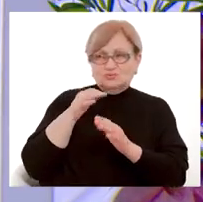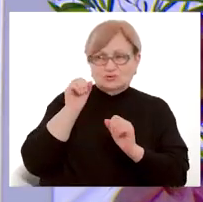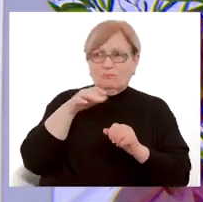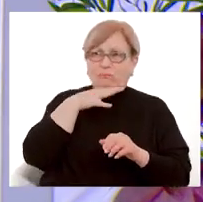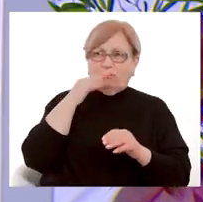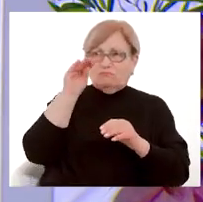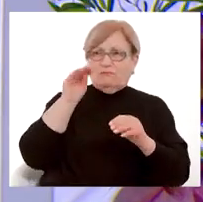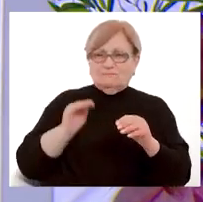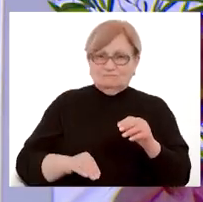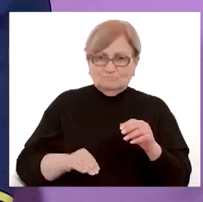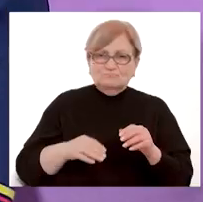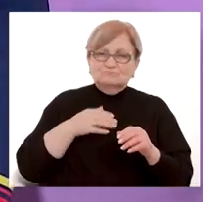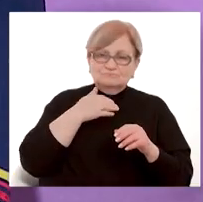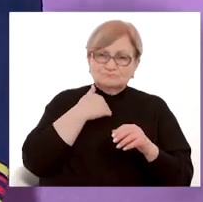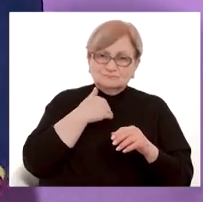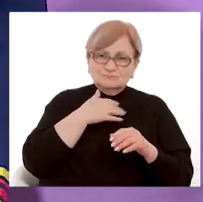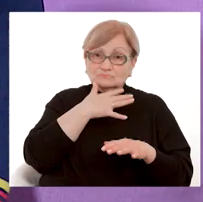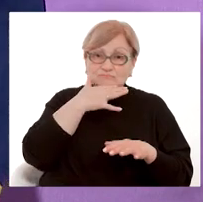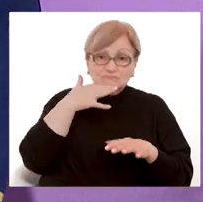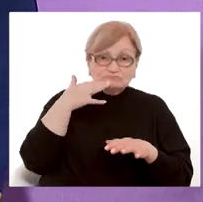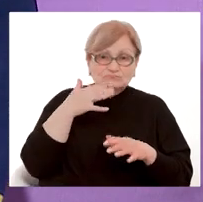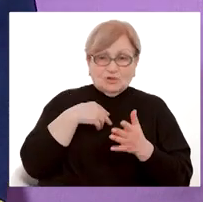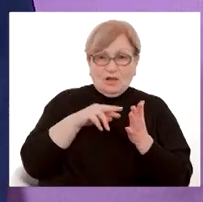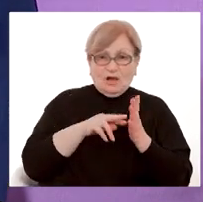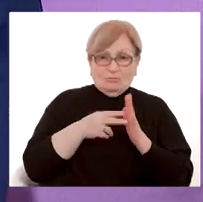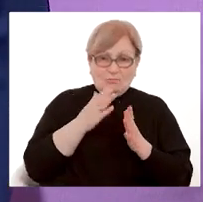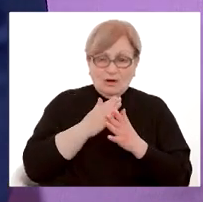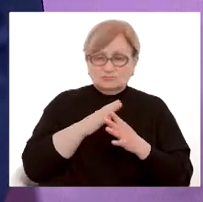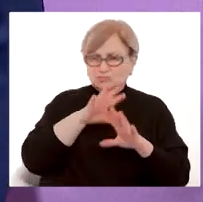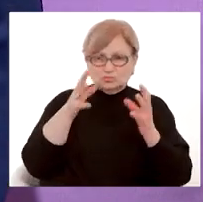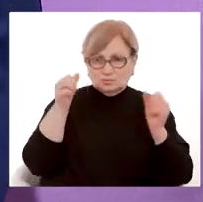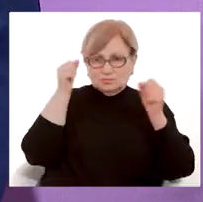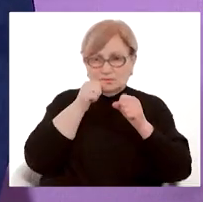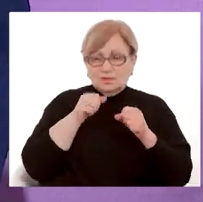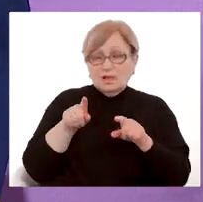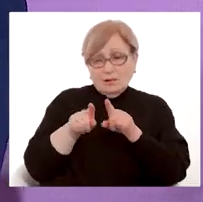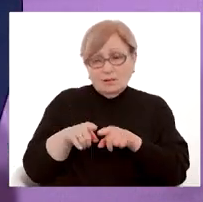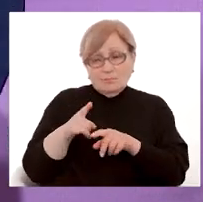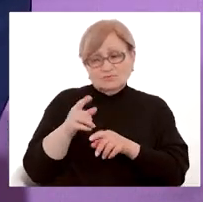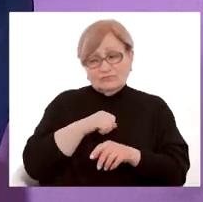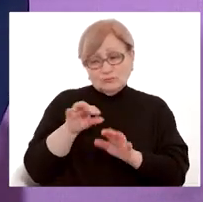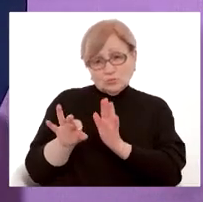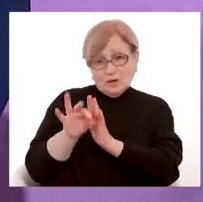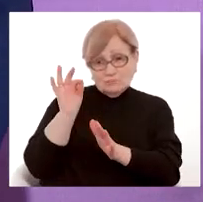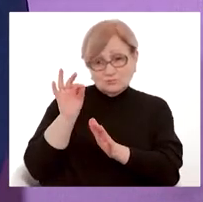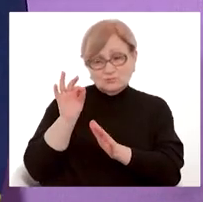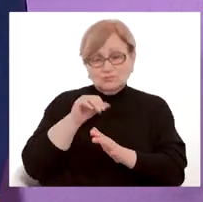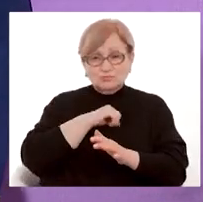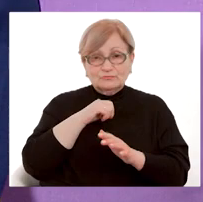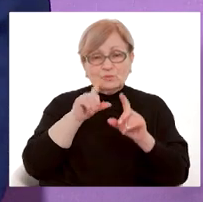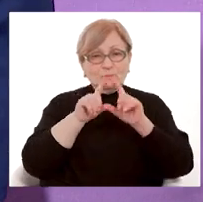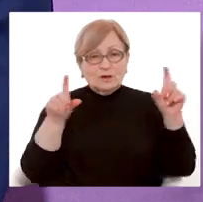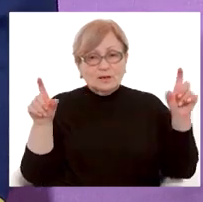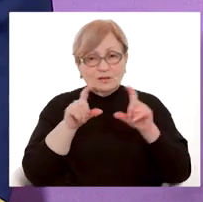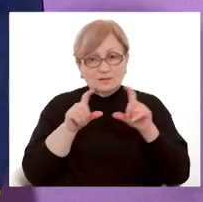ვართ შესყიდული, როცა ყიდულობთ გარკვეულ პროდუქტებს, ეხლა გარკვეული გეგმა გვაქვს. ბავშვმაც შეუძლია ეს ამოარჩიოს და თვითონ შეარჩიოს